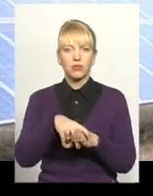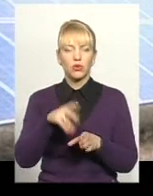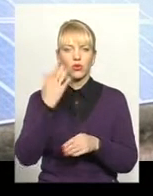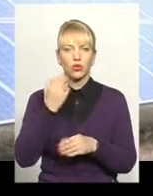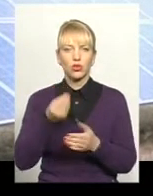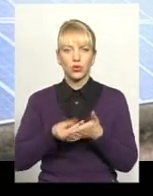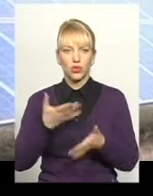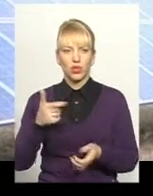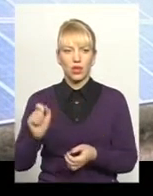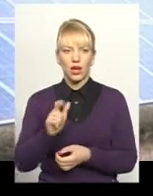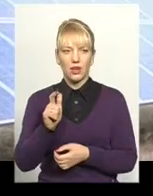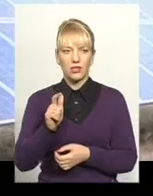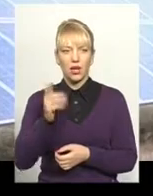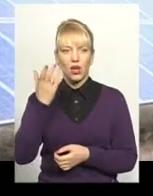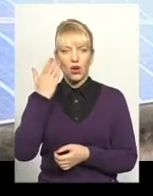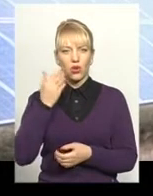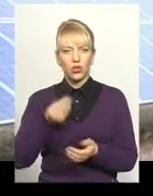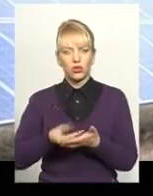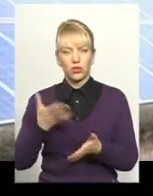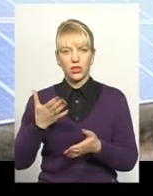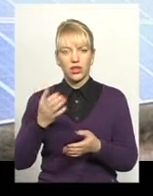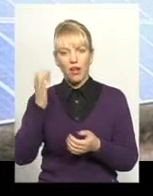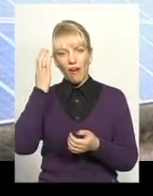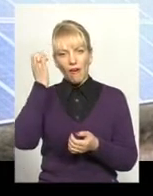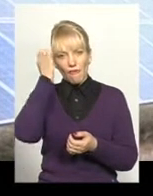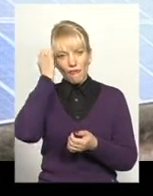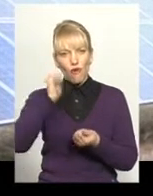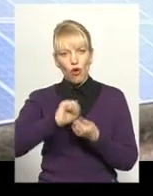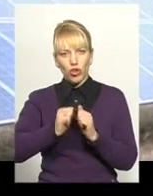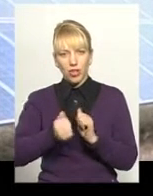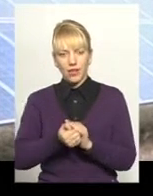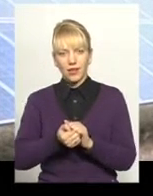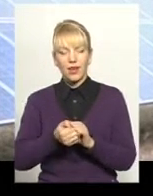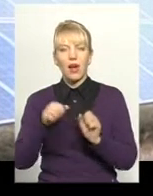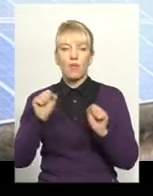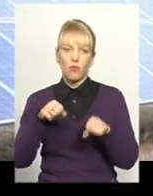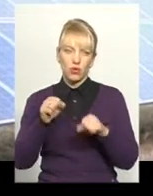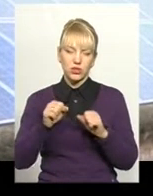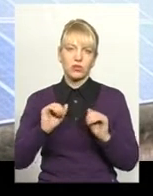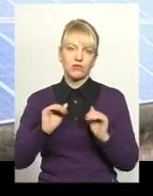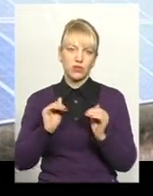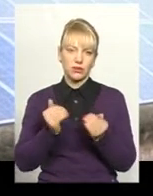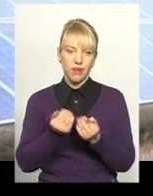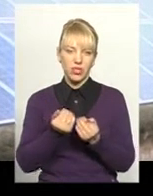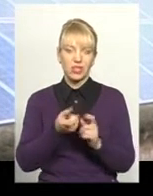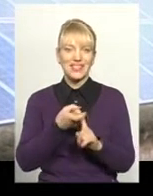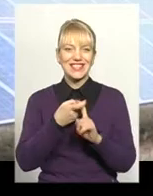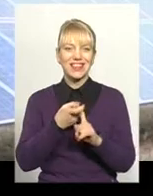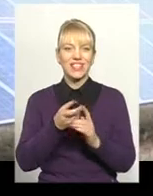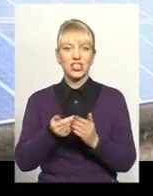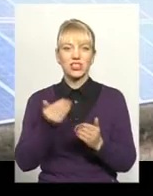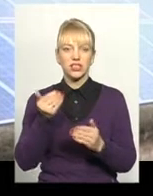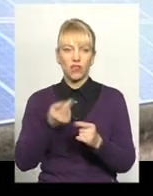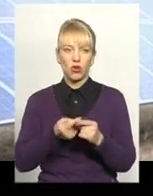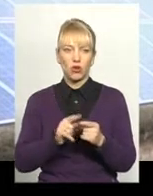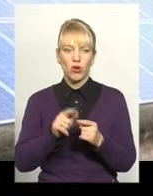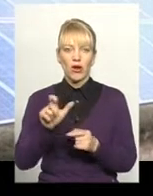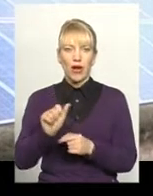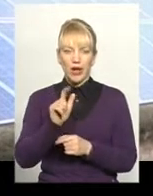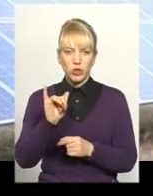газ, дороге вугілля, можна, можливо, зменшити залежність від цього газу